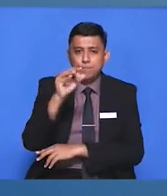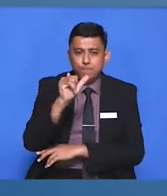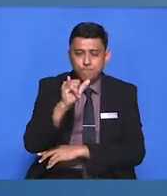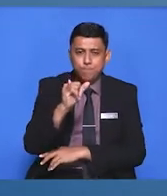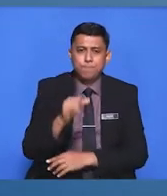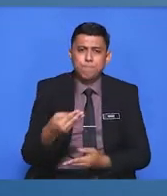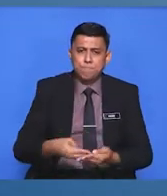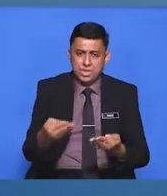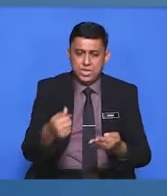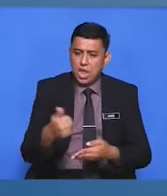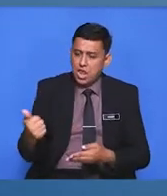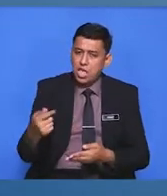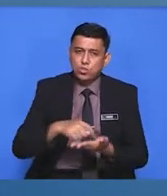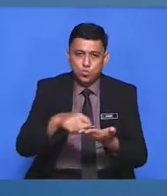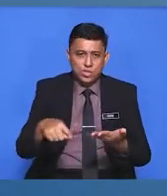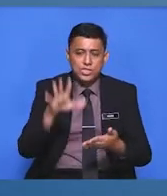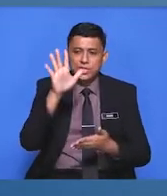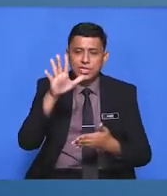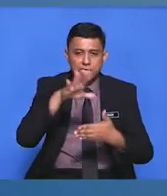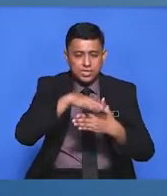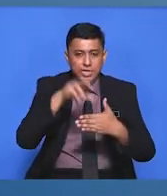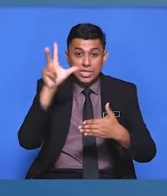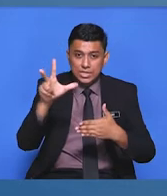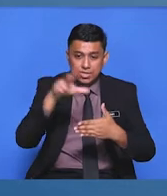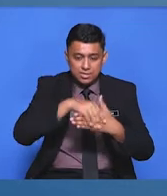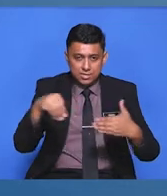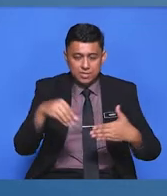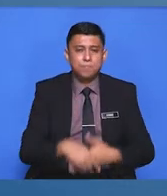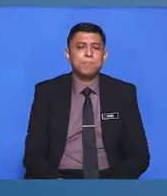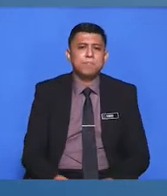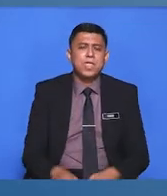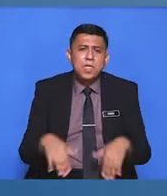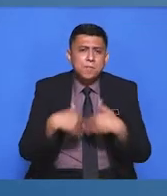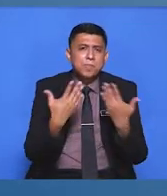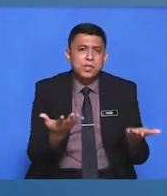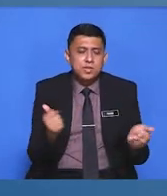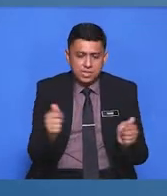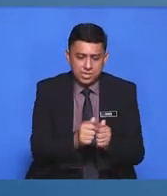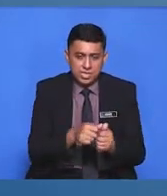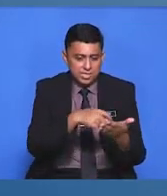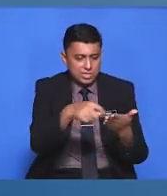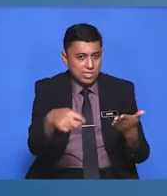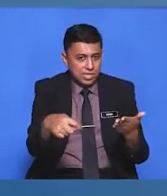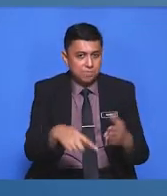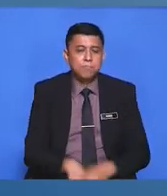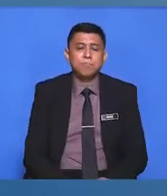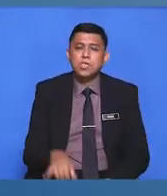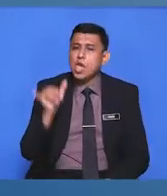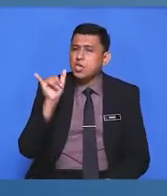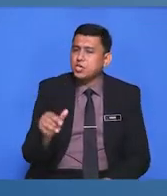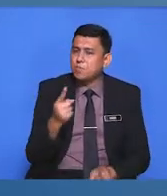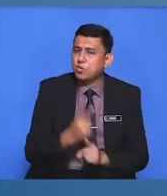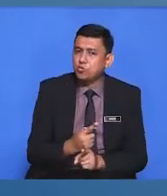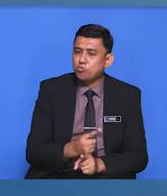membeli alat tulis berharga RM3 pula. Bagaimana dengan catatannya? Ya,